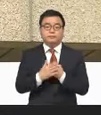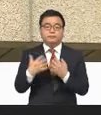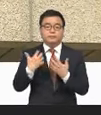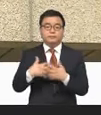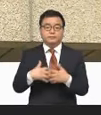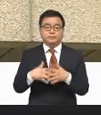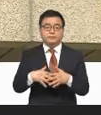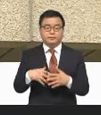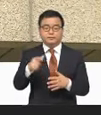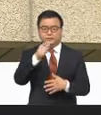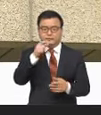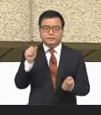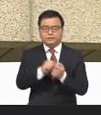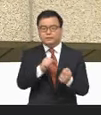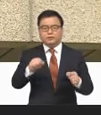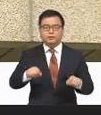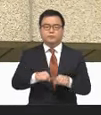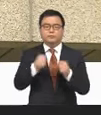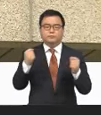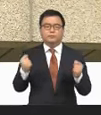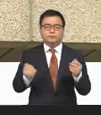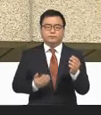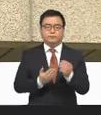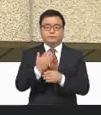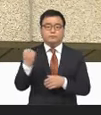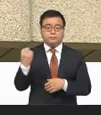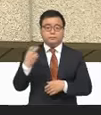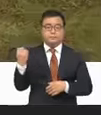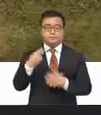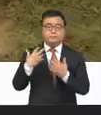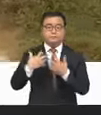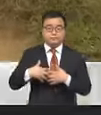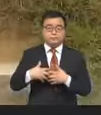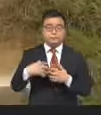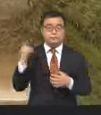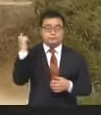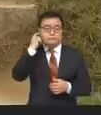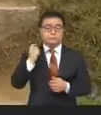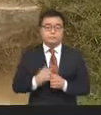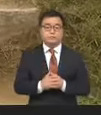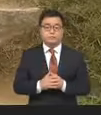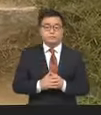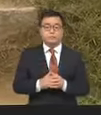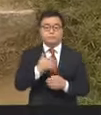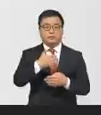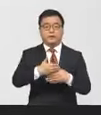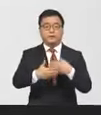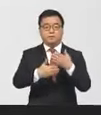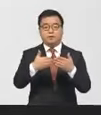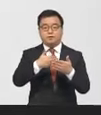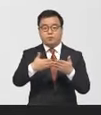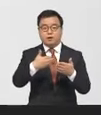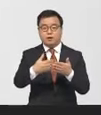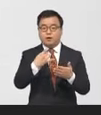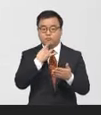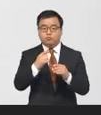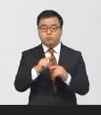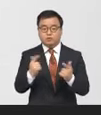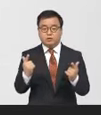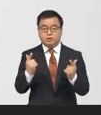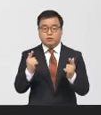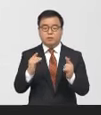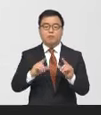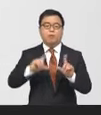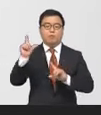자주 난다 그러더라고요. 뭐 자주 멈추고 했다고 얘기를 들었습니다. 벽화뿐만이 아닙니다. 봉분 모양을